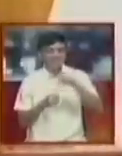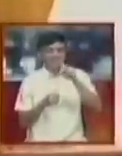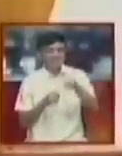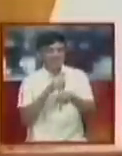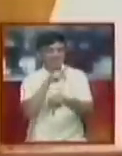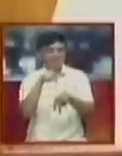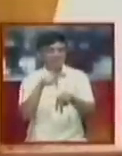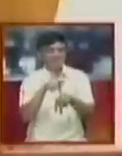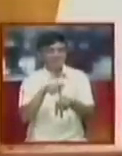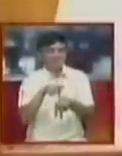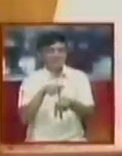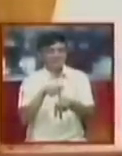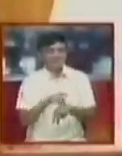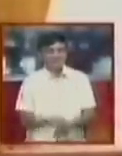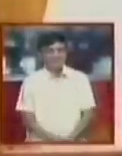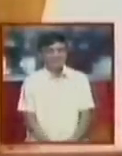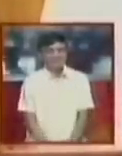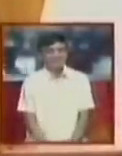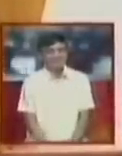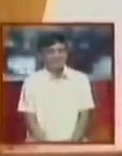dati tayo...